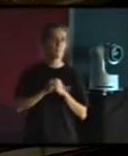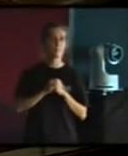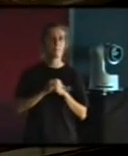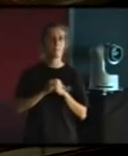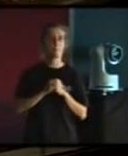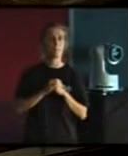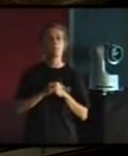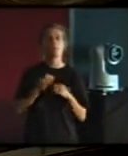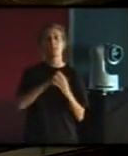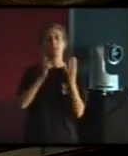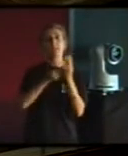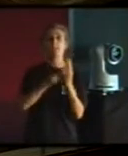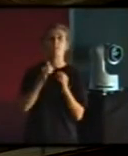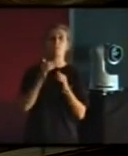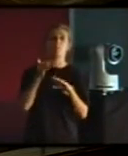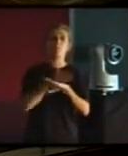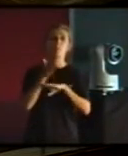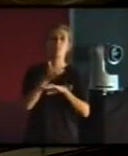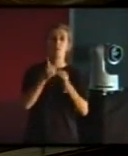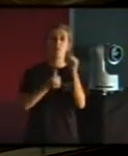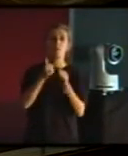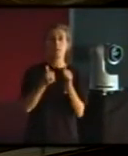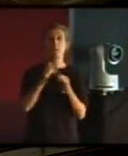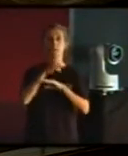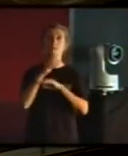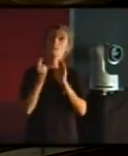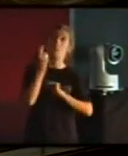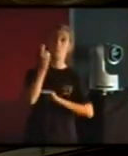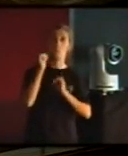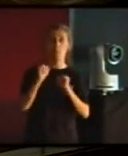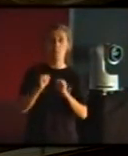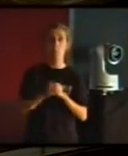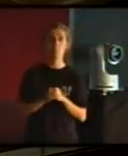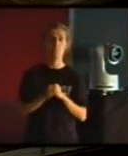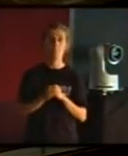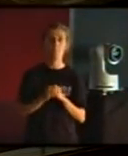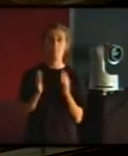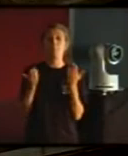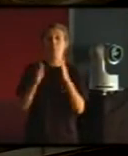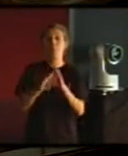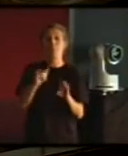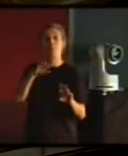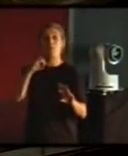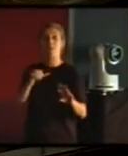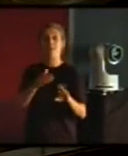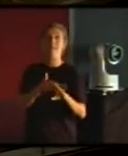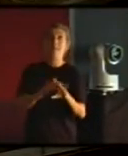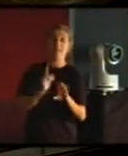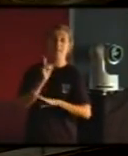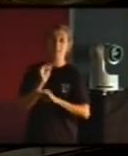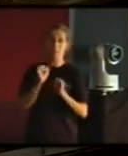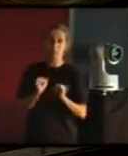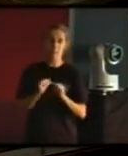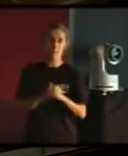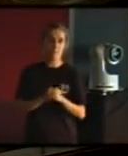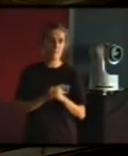projets qui étaient en compétition sont à l'étage. Hein. On peut encore les voir avant la fermeture d'Agora. Pardon, je vous